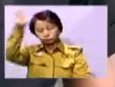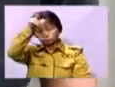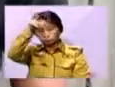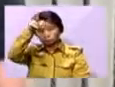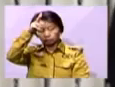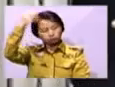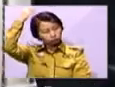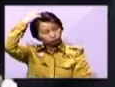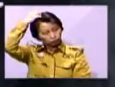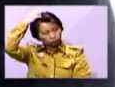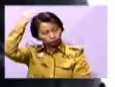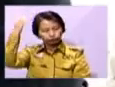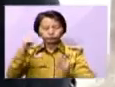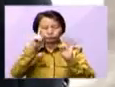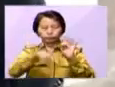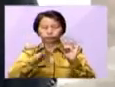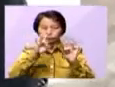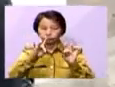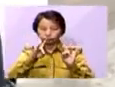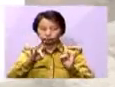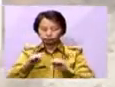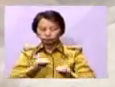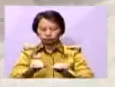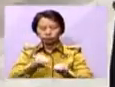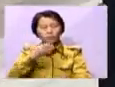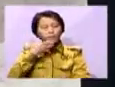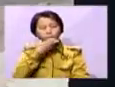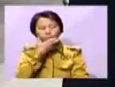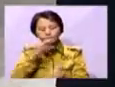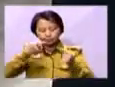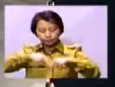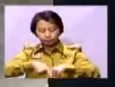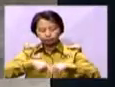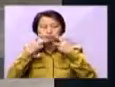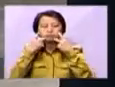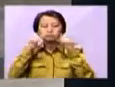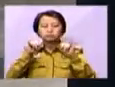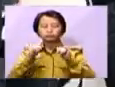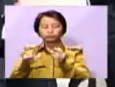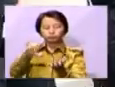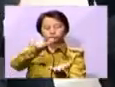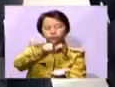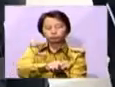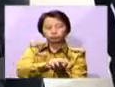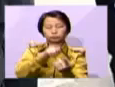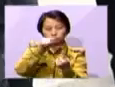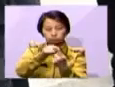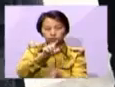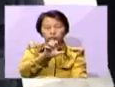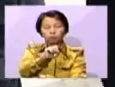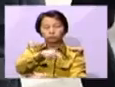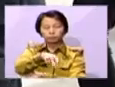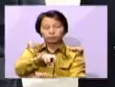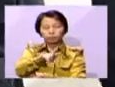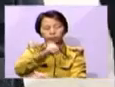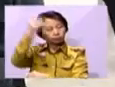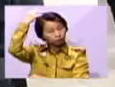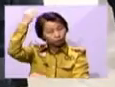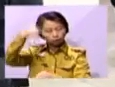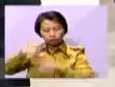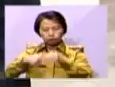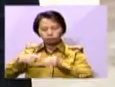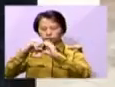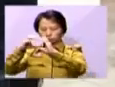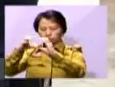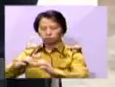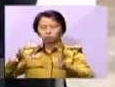Negeri. Pada 8 Ogos lepas, Pergerakan Pemuda UMNO Kelana Jaya membuat laporan kepada SPRM Selangor berhubung tata